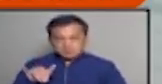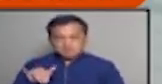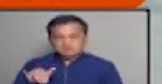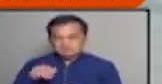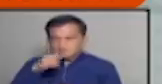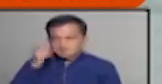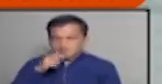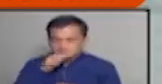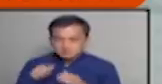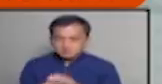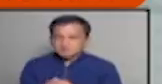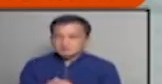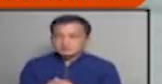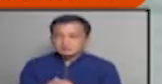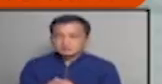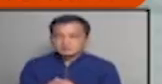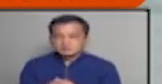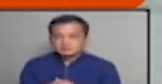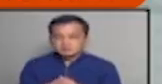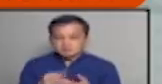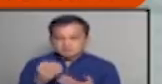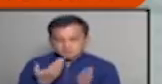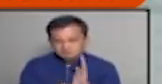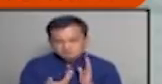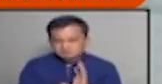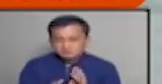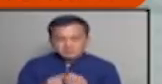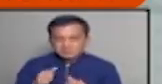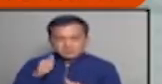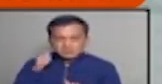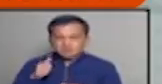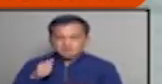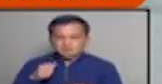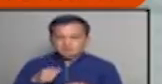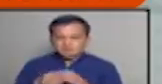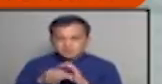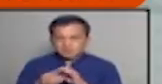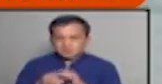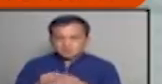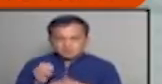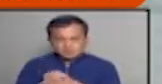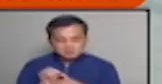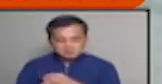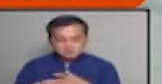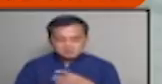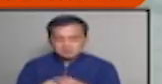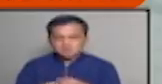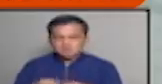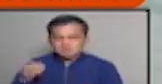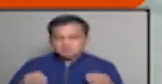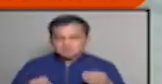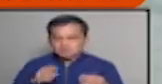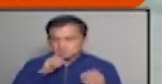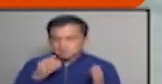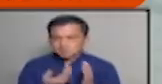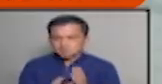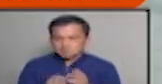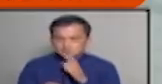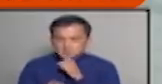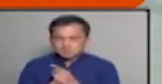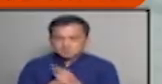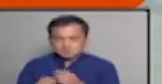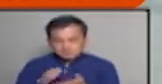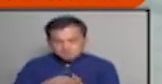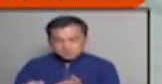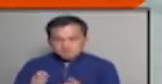Dahil nga po, tinago niya po yung mga ebidensya at ayaw niya po mag-cooperate bukod po sa obstruction of justice. Oo nga po. Pag napatunayan po namin na talagang binura